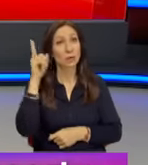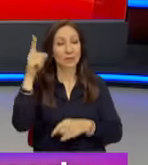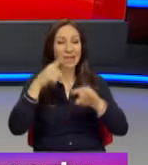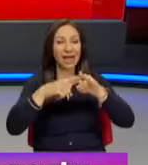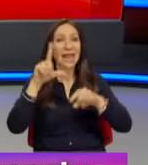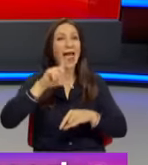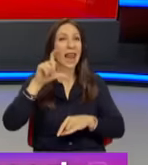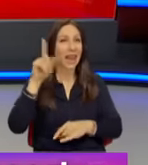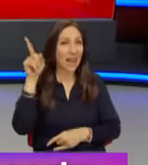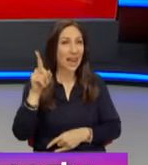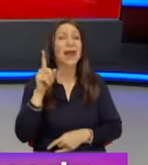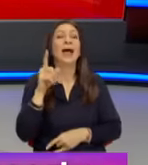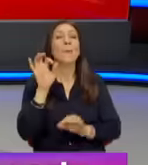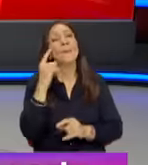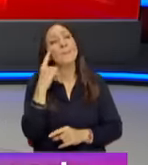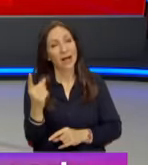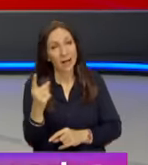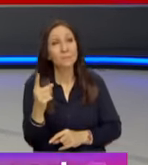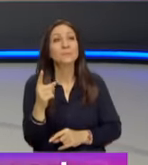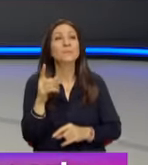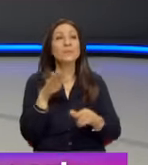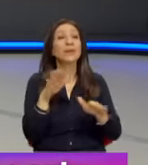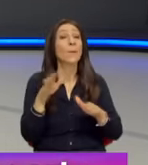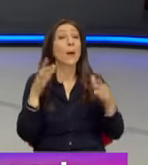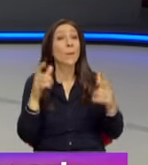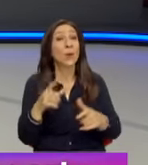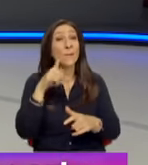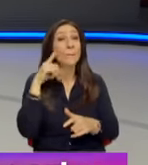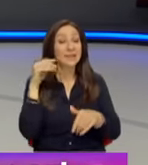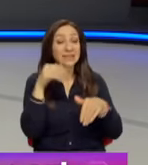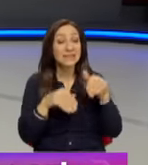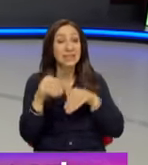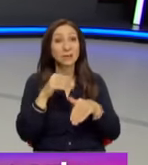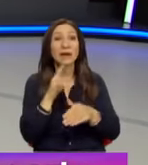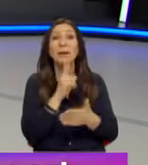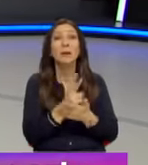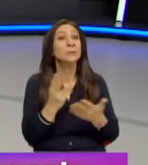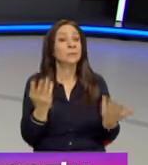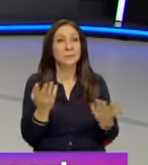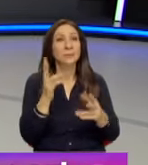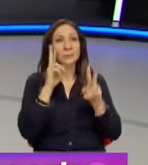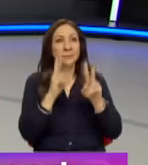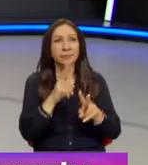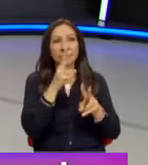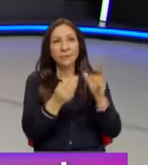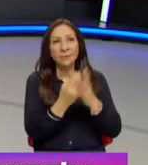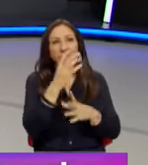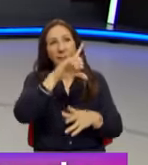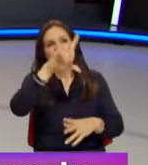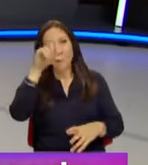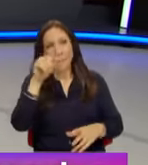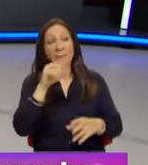yönetmenimiz Hilal. Hemen bir bakalım deprem bölgesi Mayıs seçiminde kararı neydi? Gördüğünüz ortaya çıkan